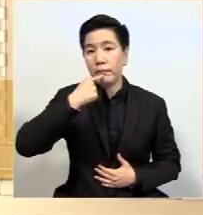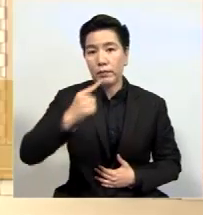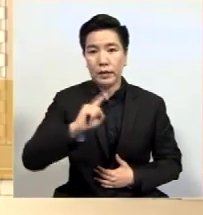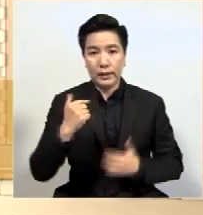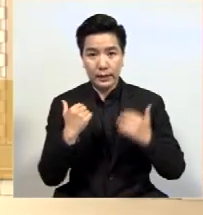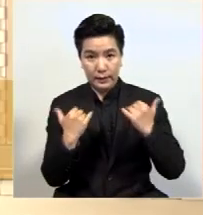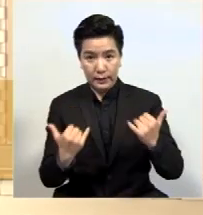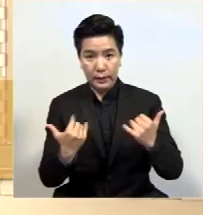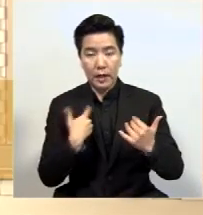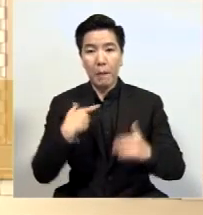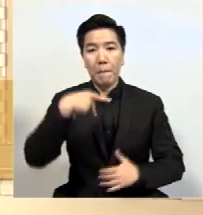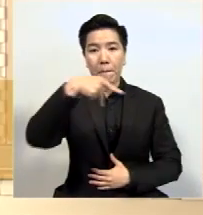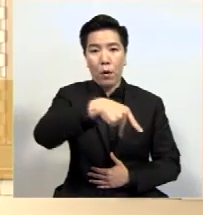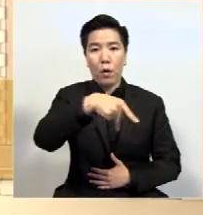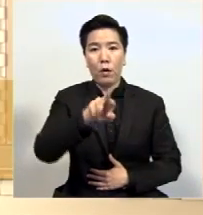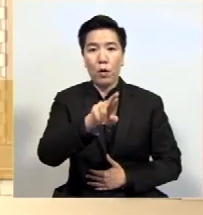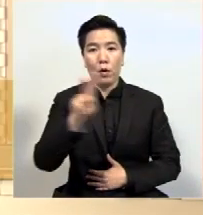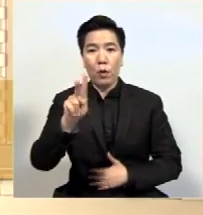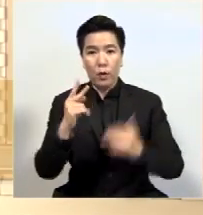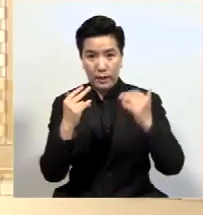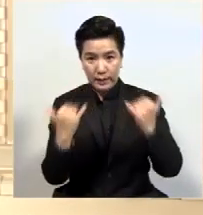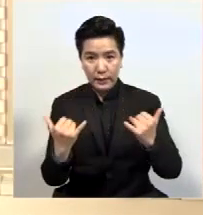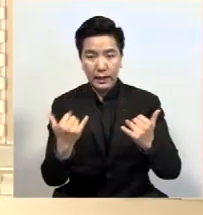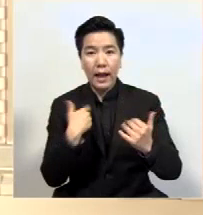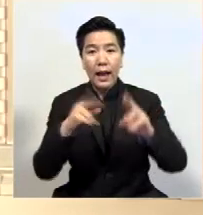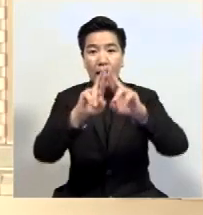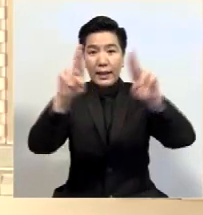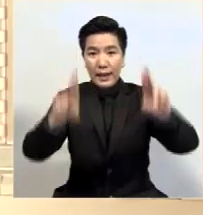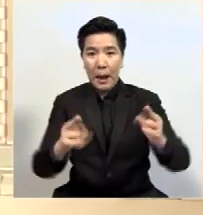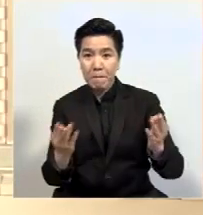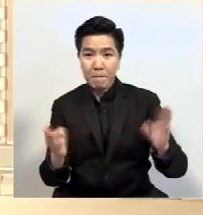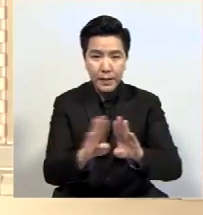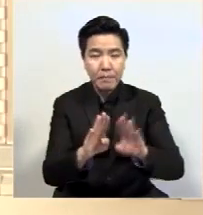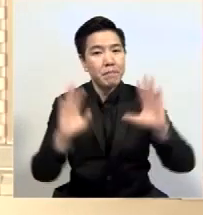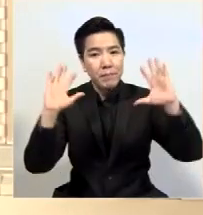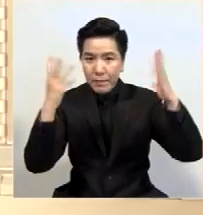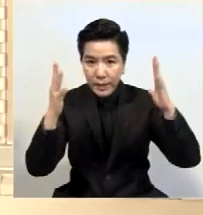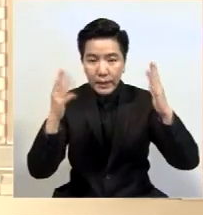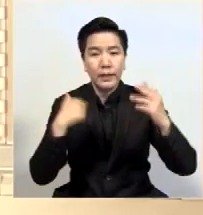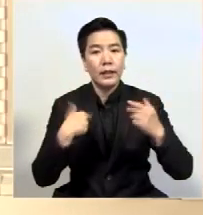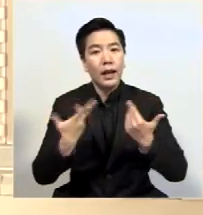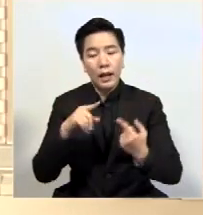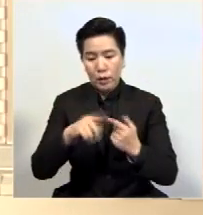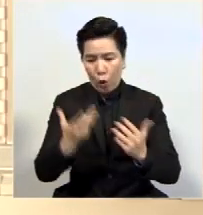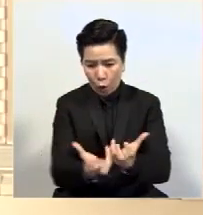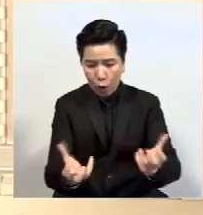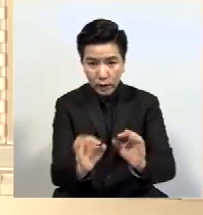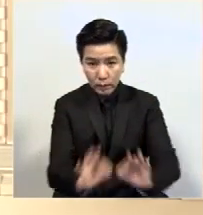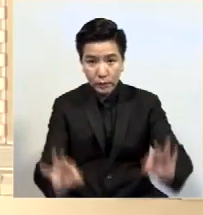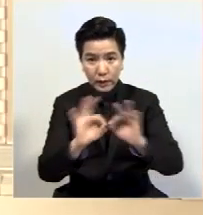าภายใต้พระราชกำหนดฉบับนี้จะไม่มีการปิดร้านค้าที่จำหน่ายสิ่งของที่จำเป็นต่อการดำรงชี